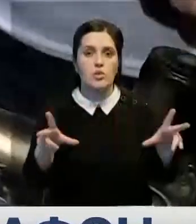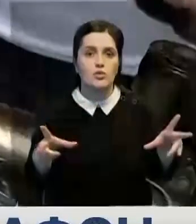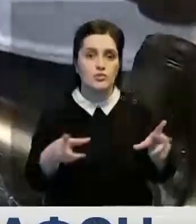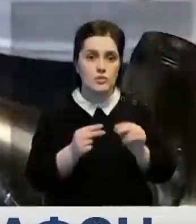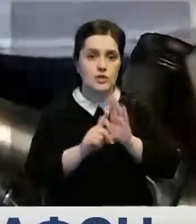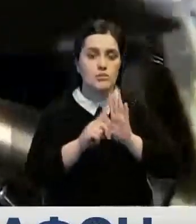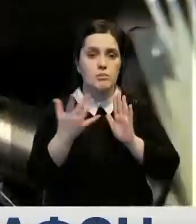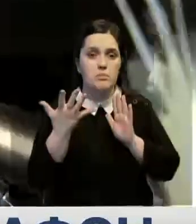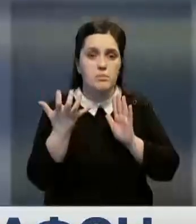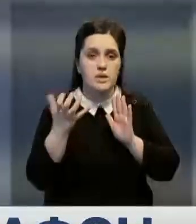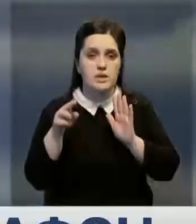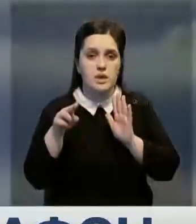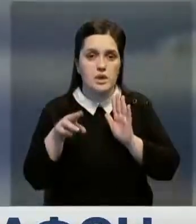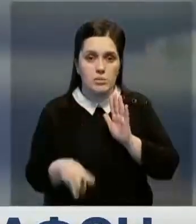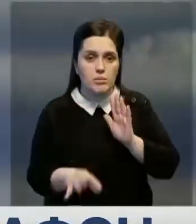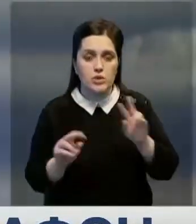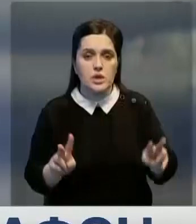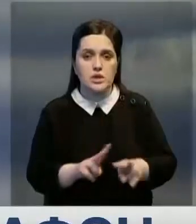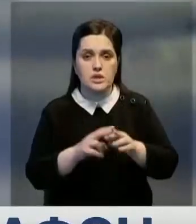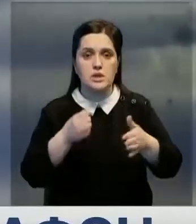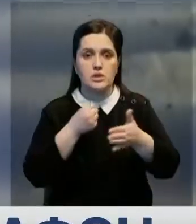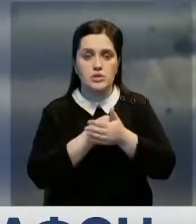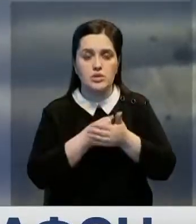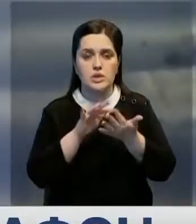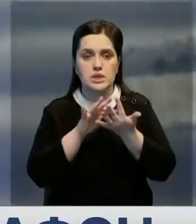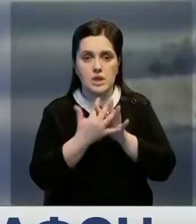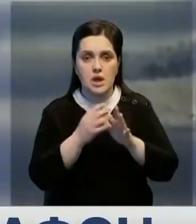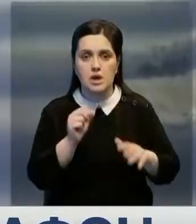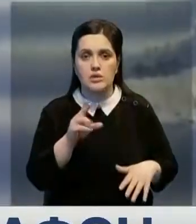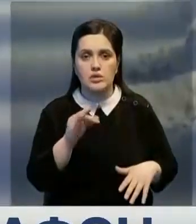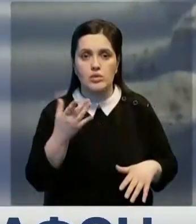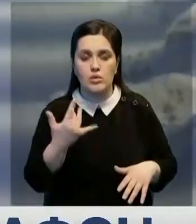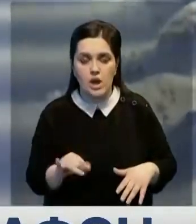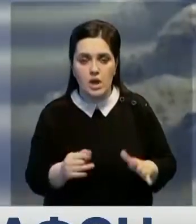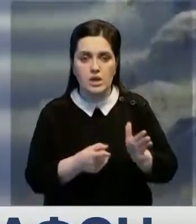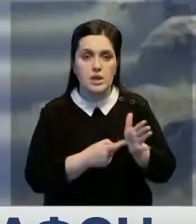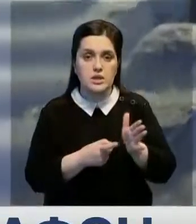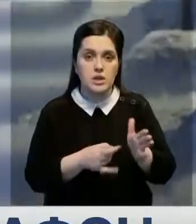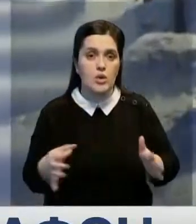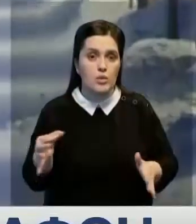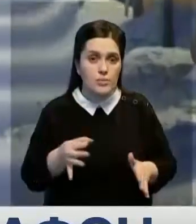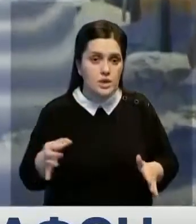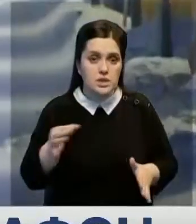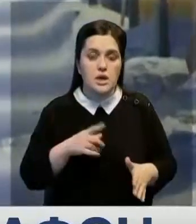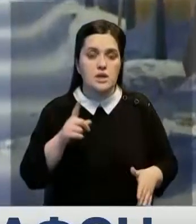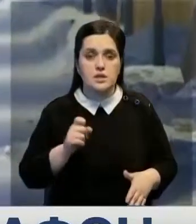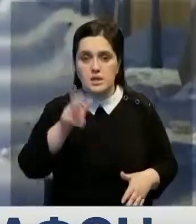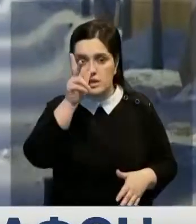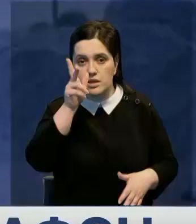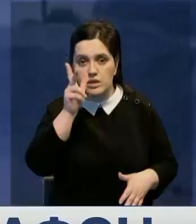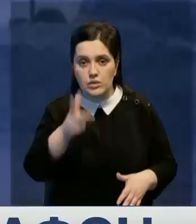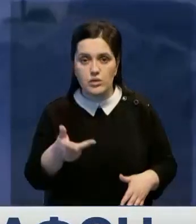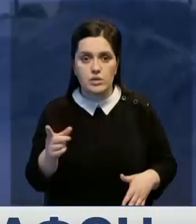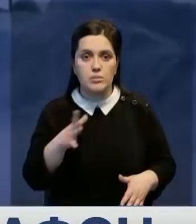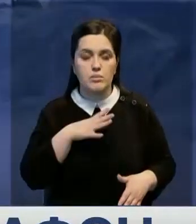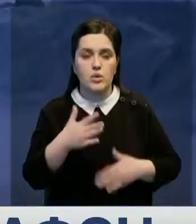В 2018-м он успешно проехал почти 500 километров от столицы до села Актогай Карагандинской области.